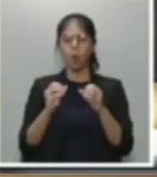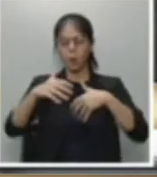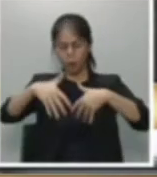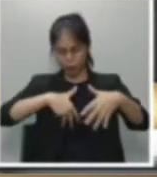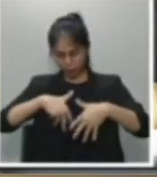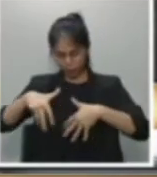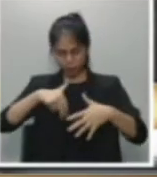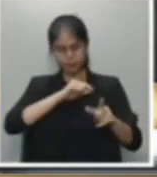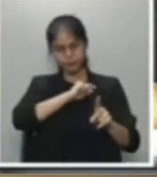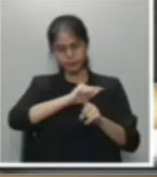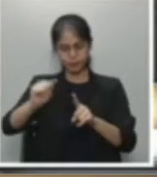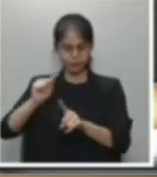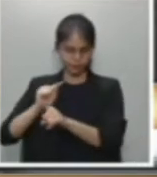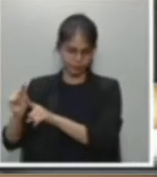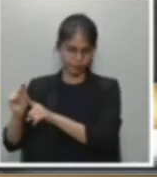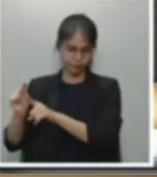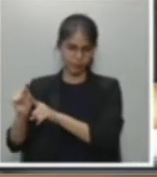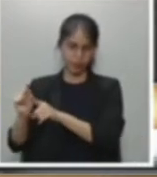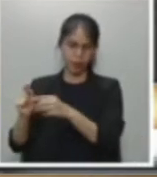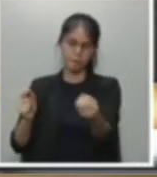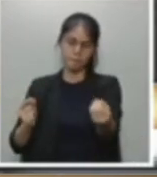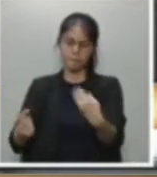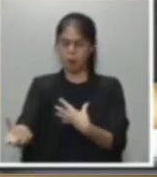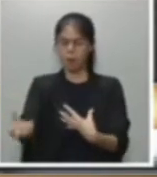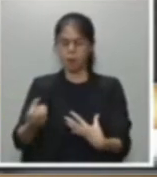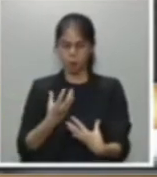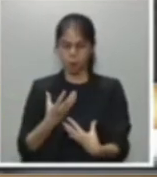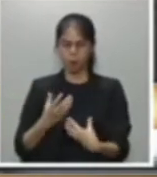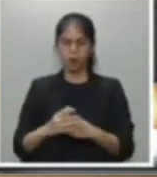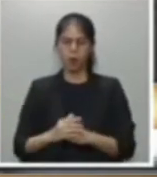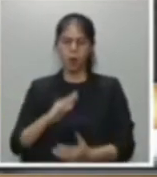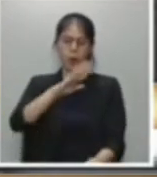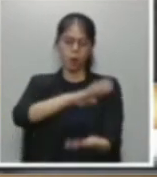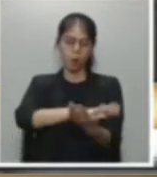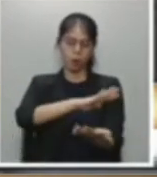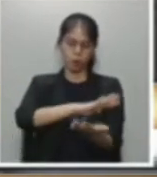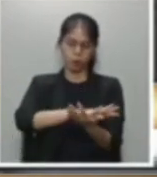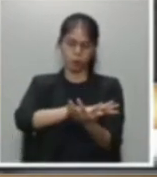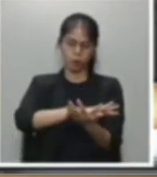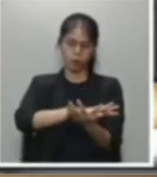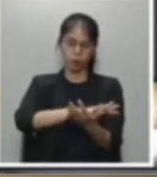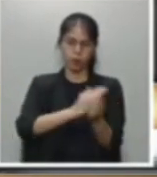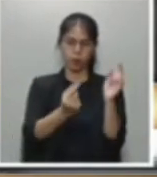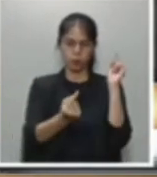ะครับว่าทางโรงเรียนนะครับ